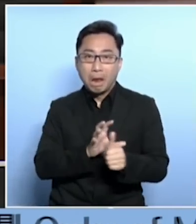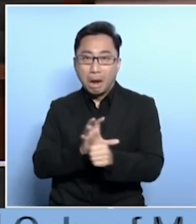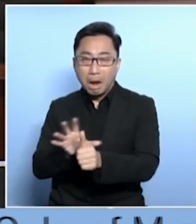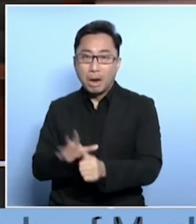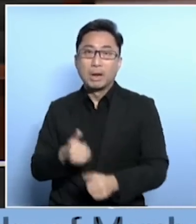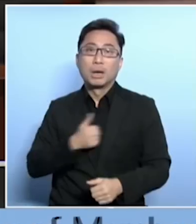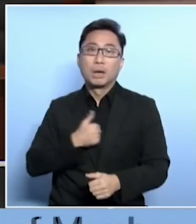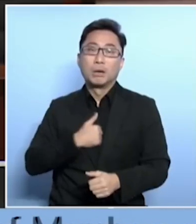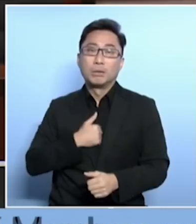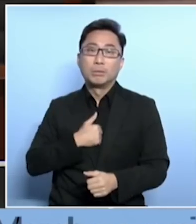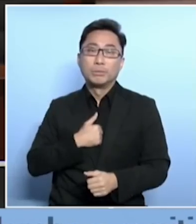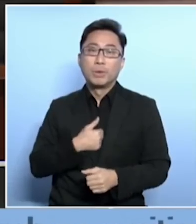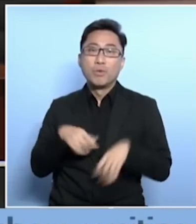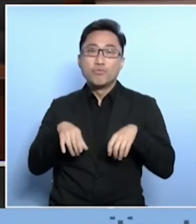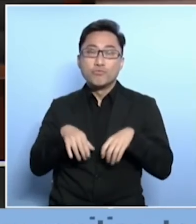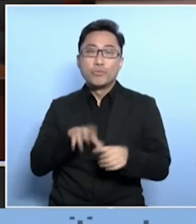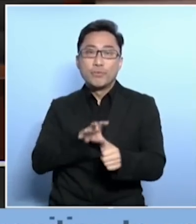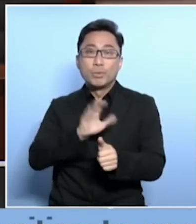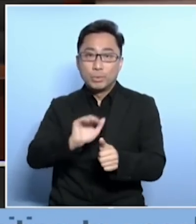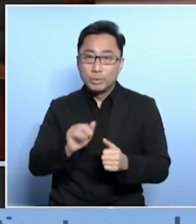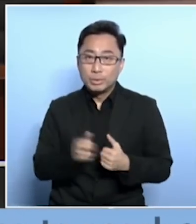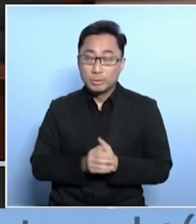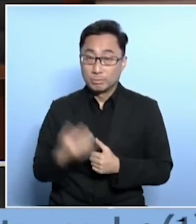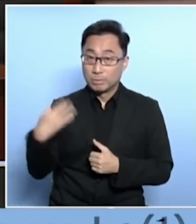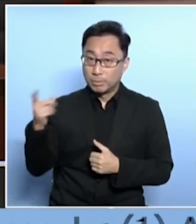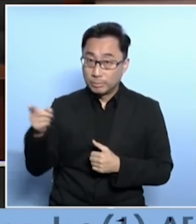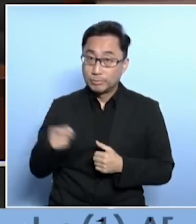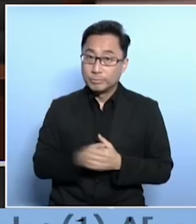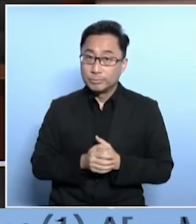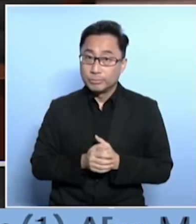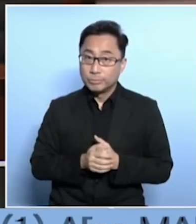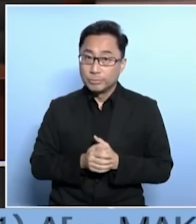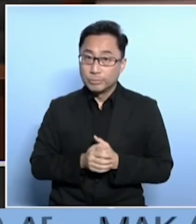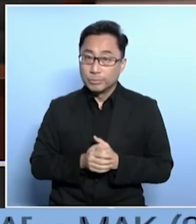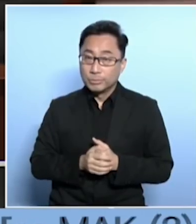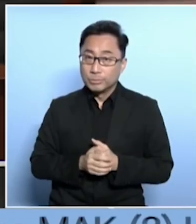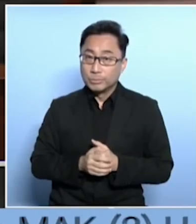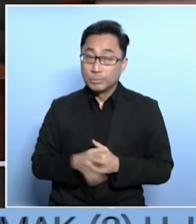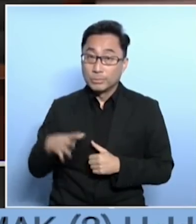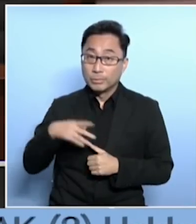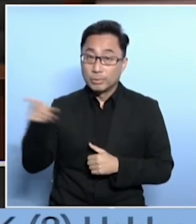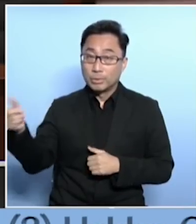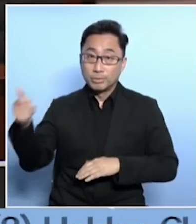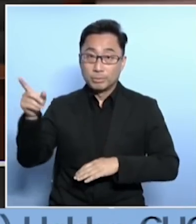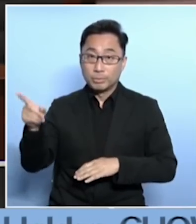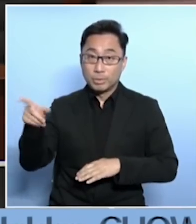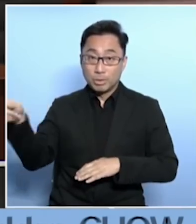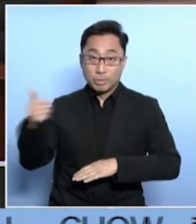那做門口狗都挺好，你做這樣。這種情況由他去主持的會